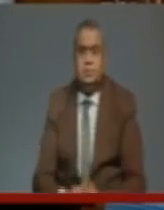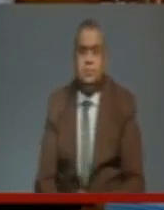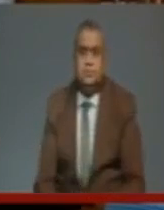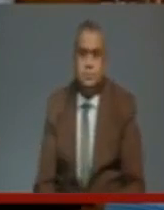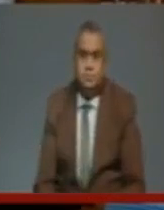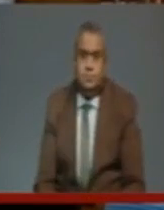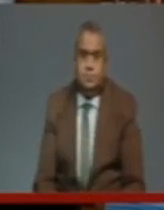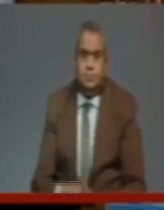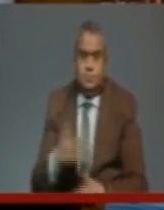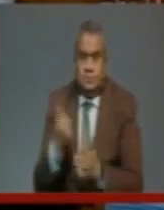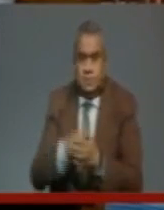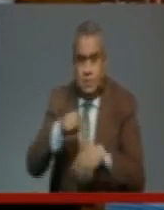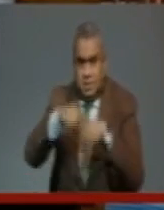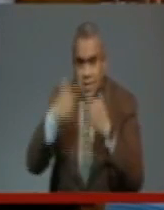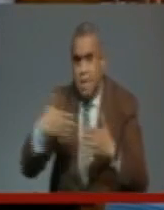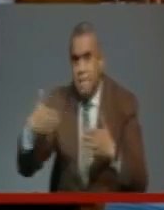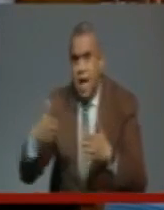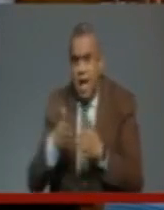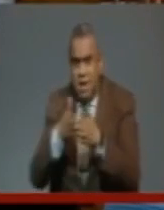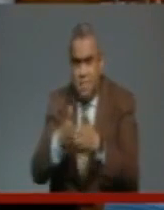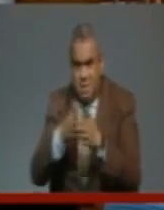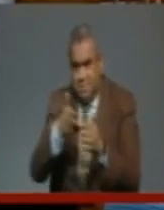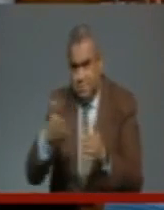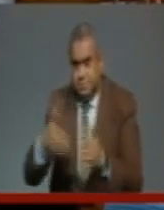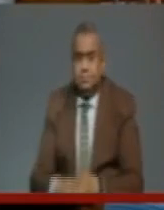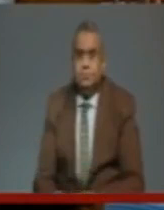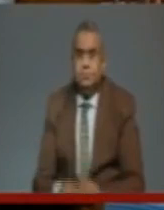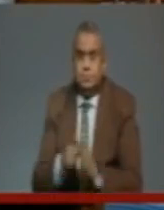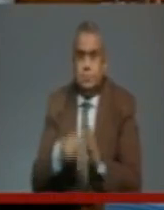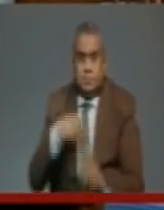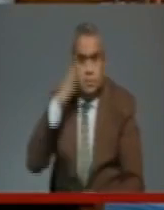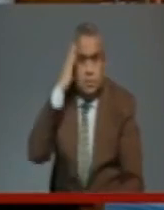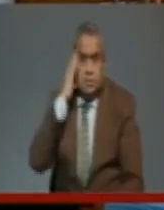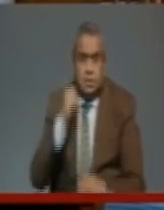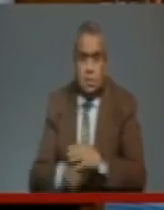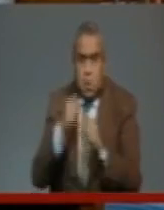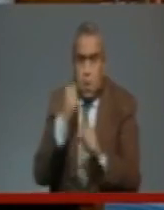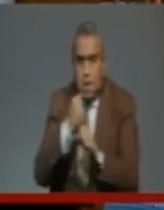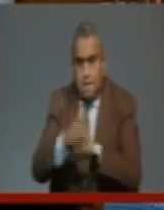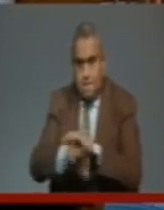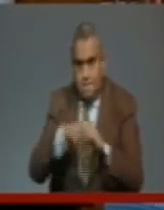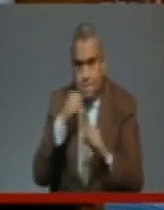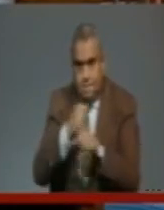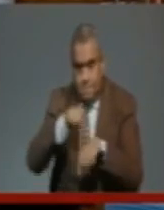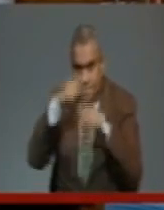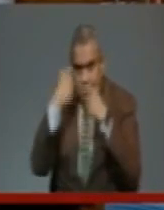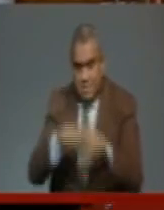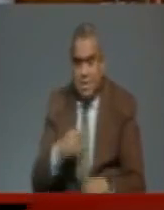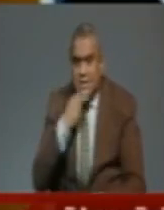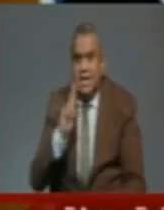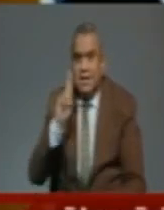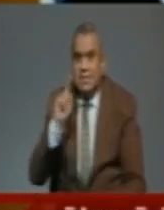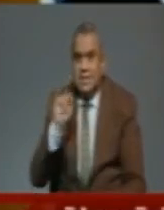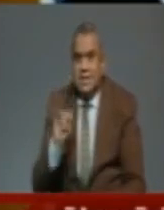الخدمات البحرية، الخدمات البحرية يا فندم كان دايما احنا ولنا الشرف ان احنا بنعتمد في كل حاجة على الترسانة البحرية